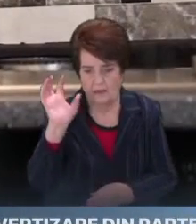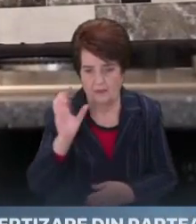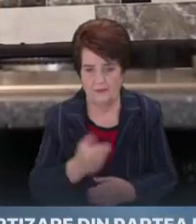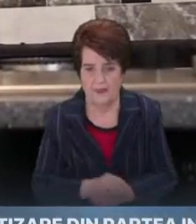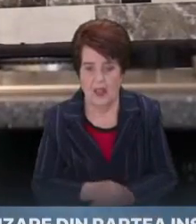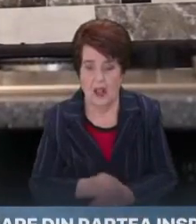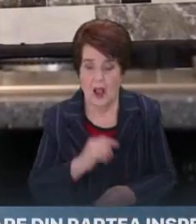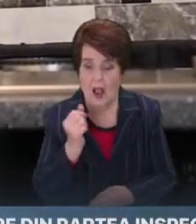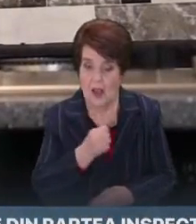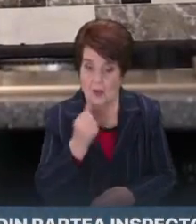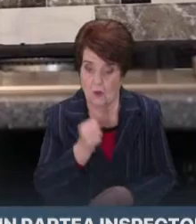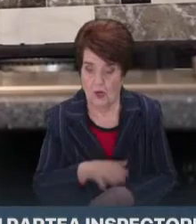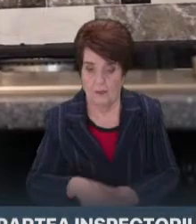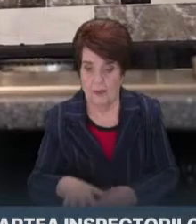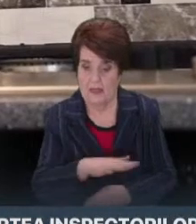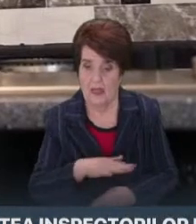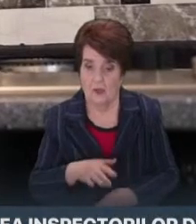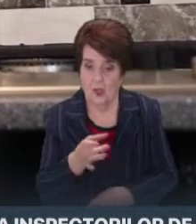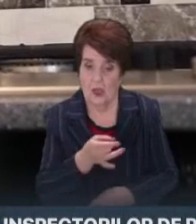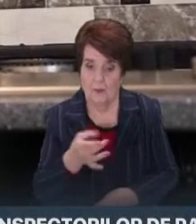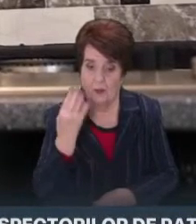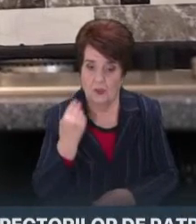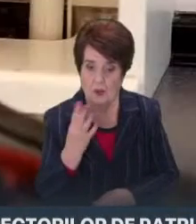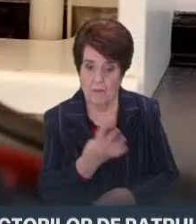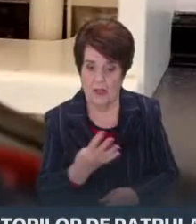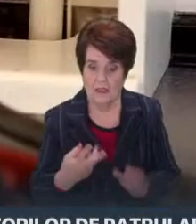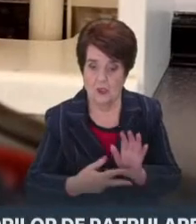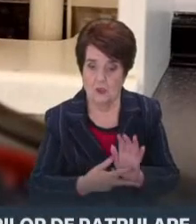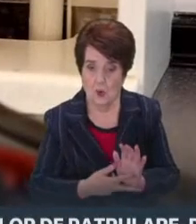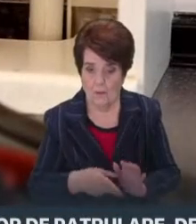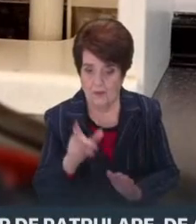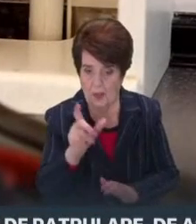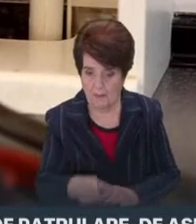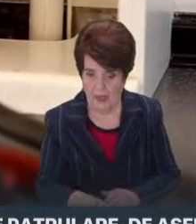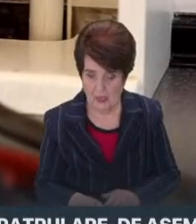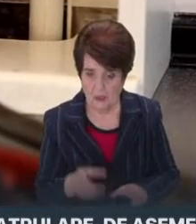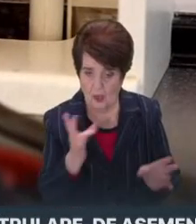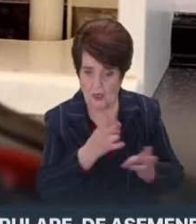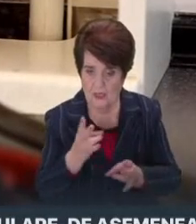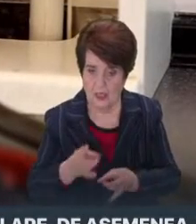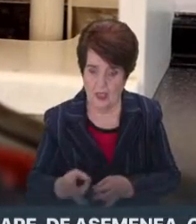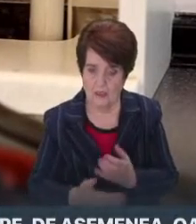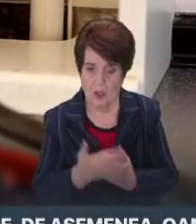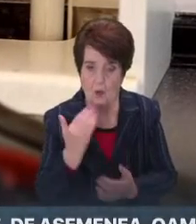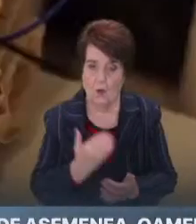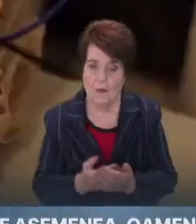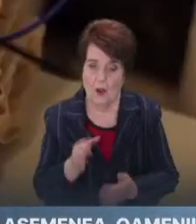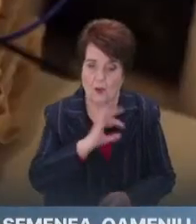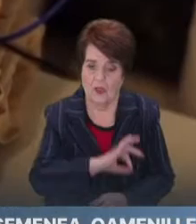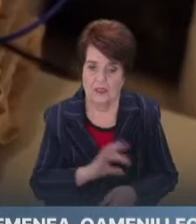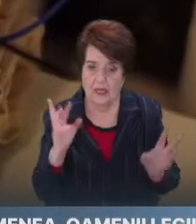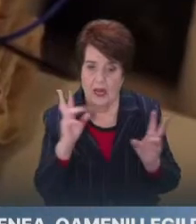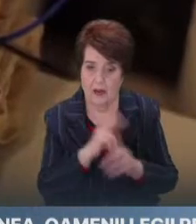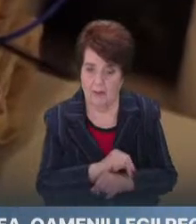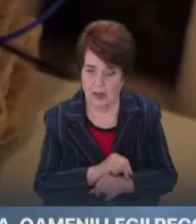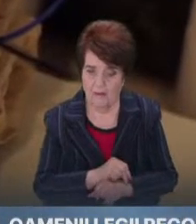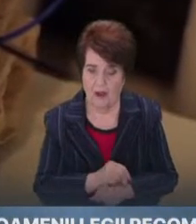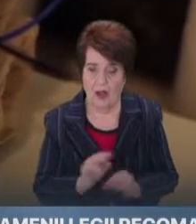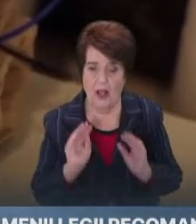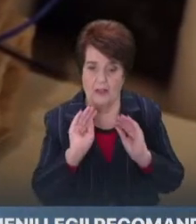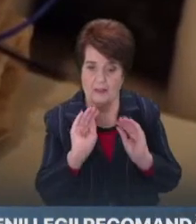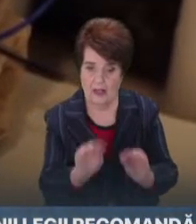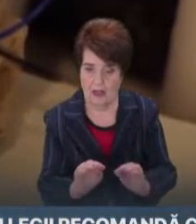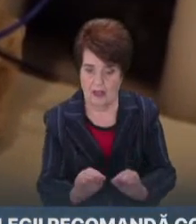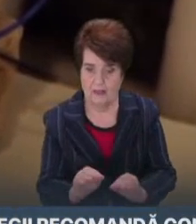Anual, pe teritoriul Republicii Moldova, 48 de persoane sunt traumate ca urmare a utilizării incorecte a instalațiilor